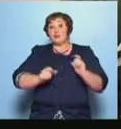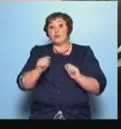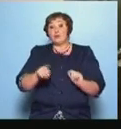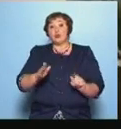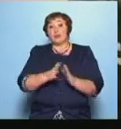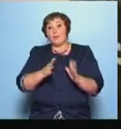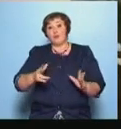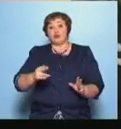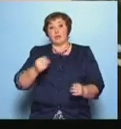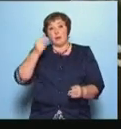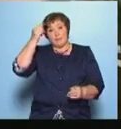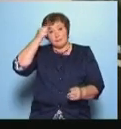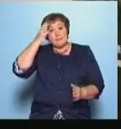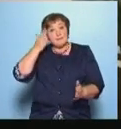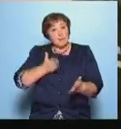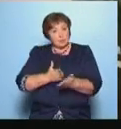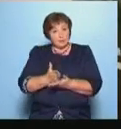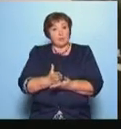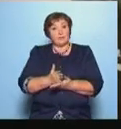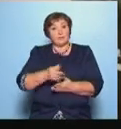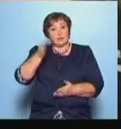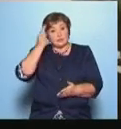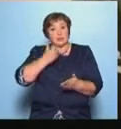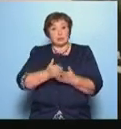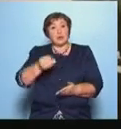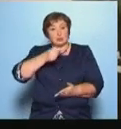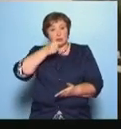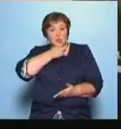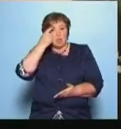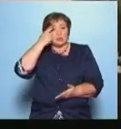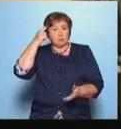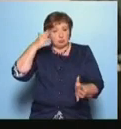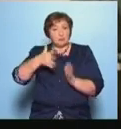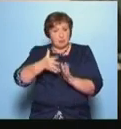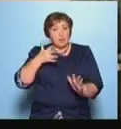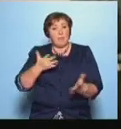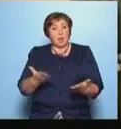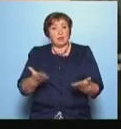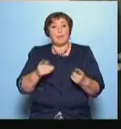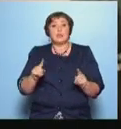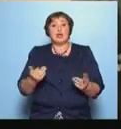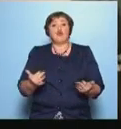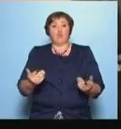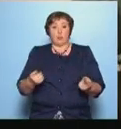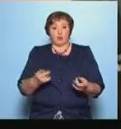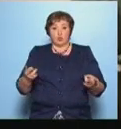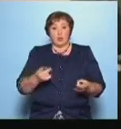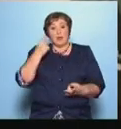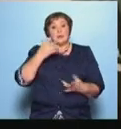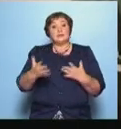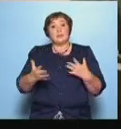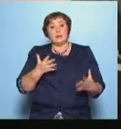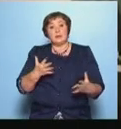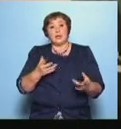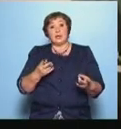гораздо более мотивированы зачастую. То есть человек уже достаточно зрелый, осознанный, он приходит уже с пониманием, для чего это ему нужно, с пониманием своих новых